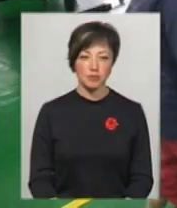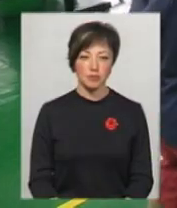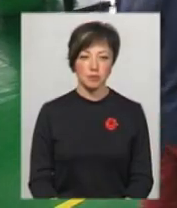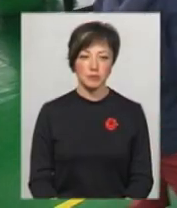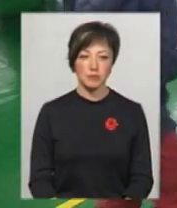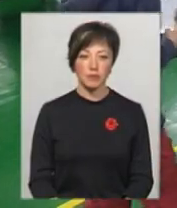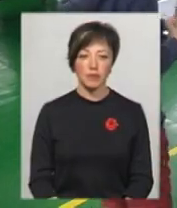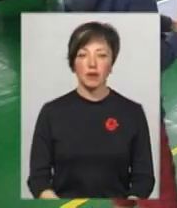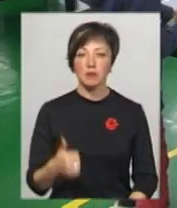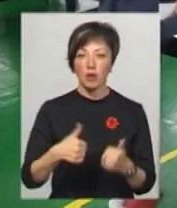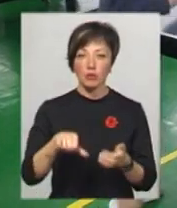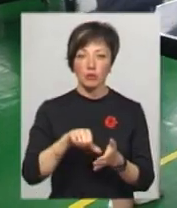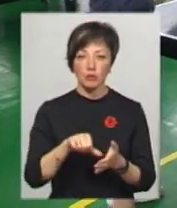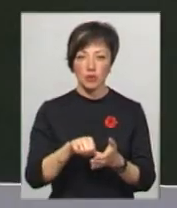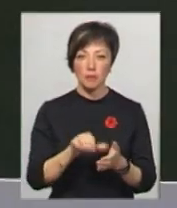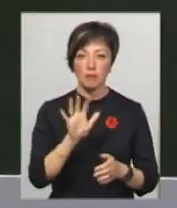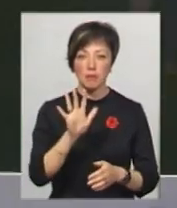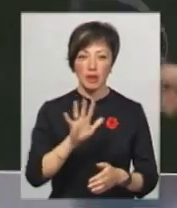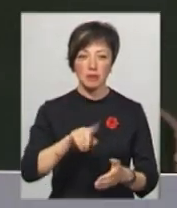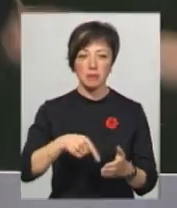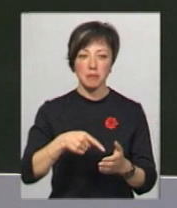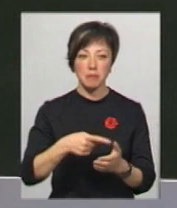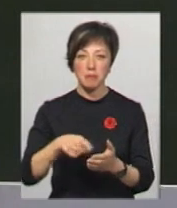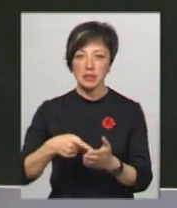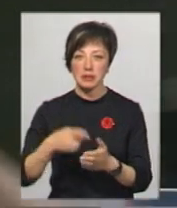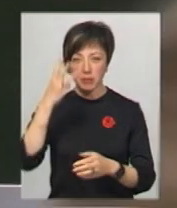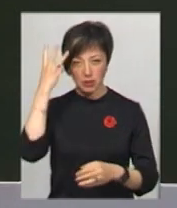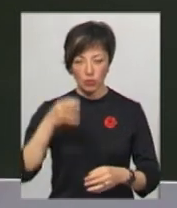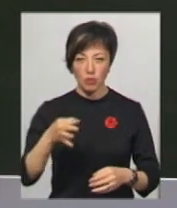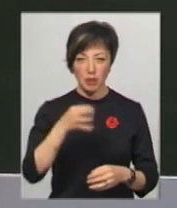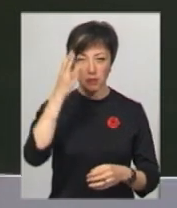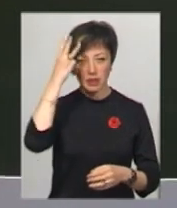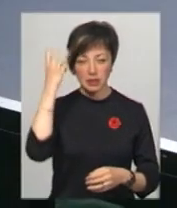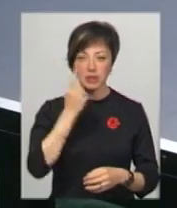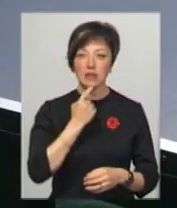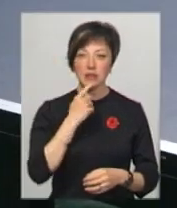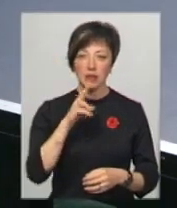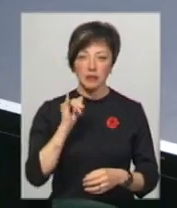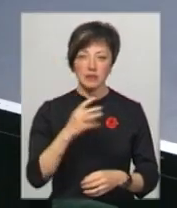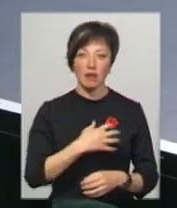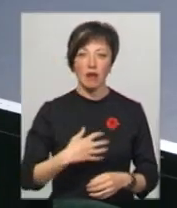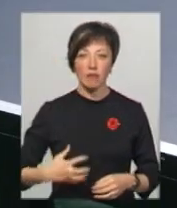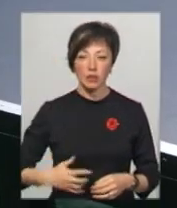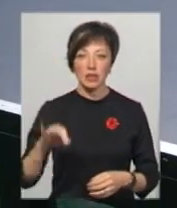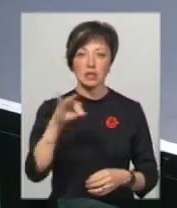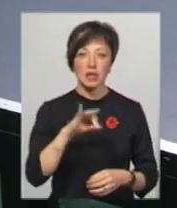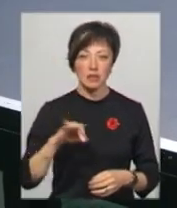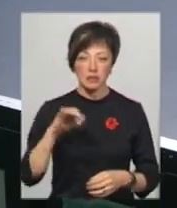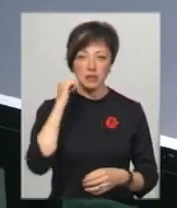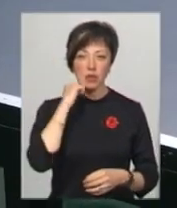У змагання взяли участь спортсмени із 5 міст Хмельницької області, а саме Хмельницького, Красилова, Славути, Ізяслава